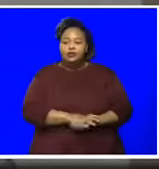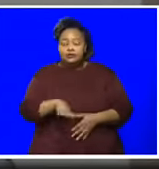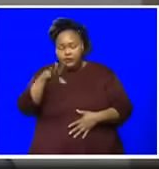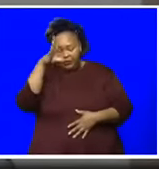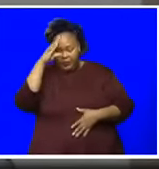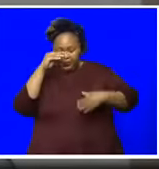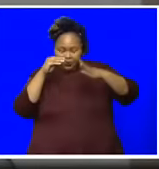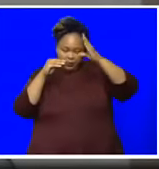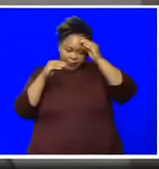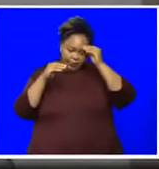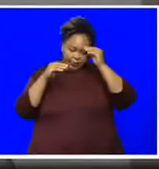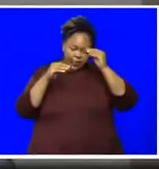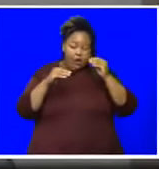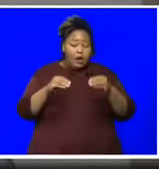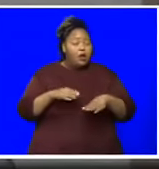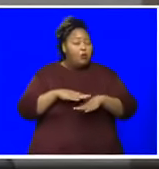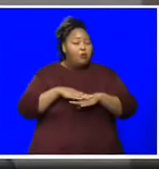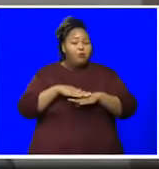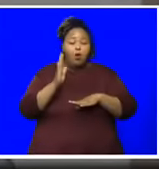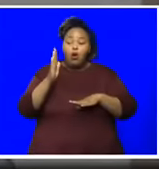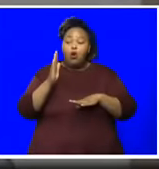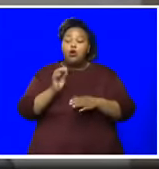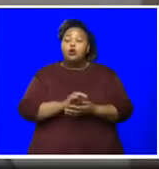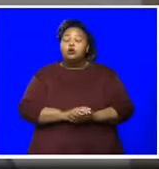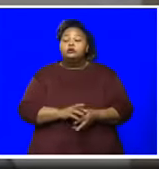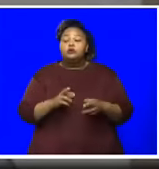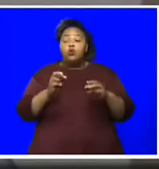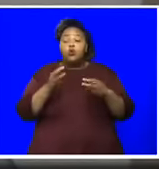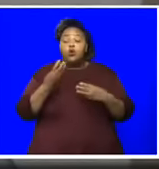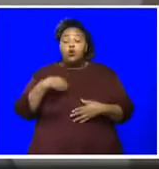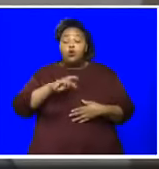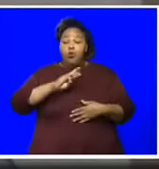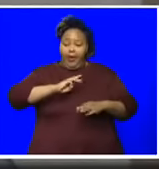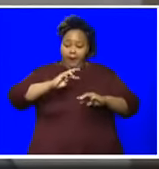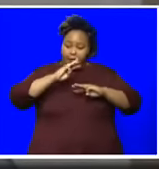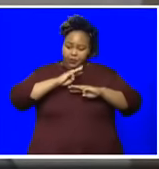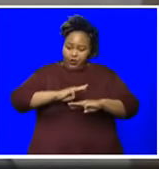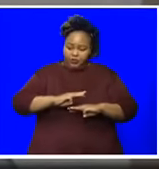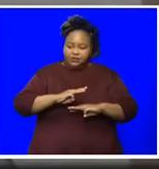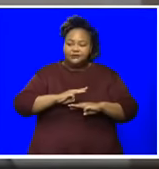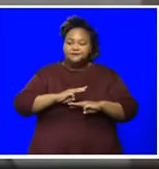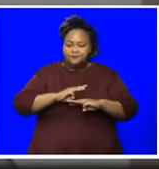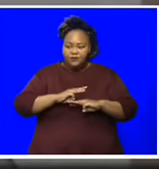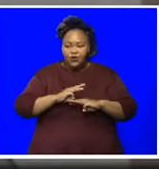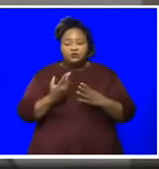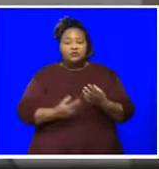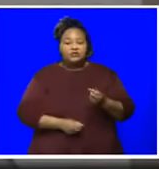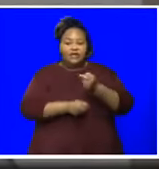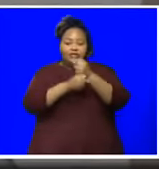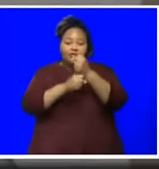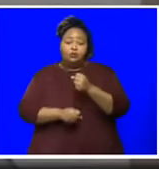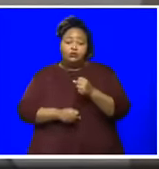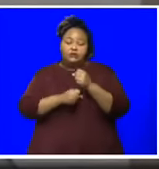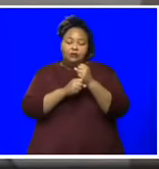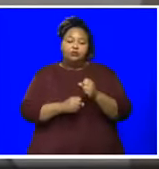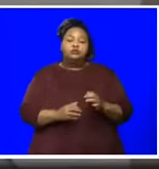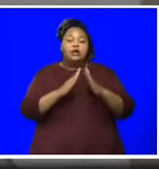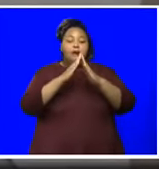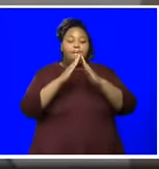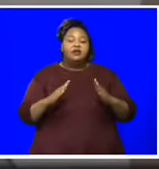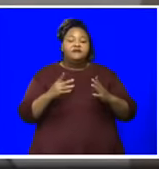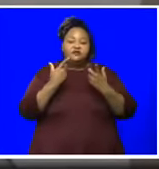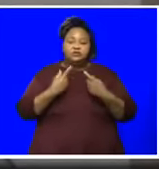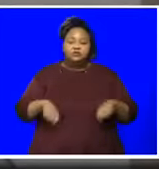sitanibambisa kakhulu sitawutama mvuna nkosi yami sitawutama ngalokusemandleni